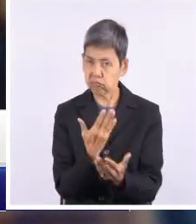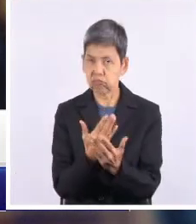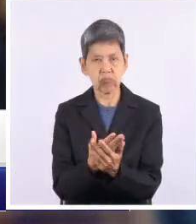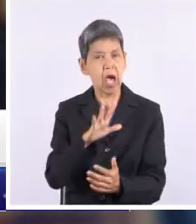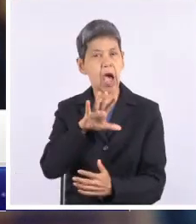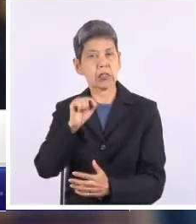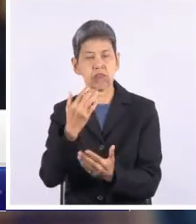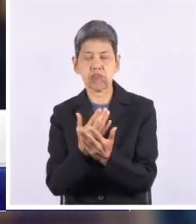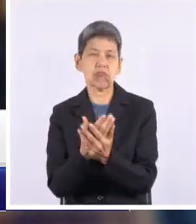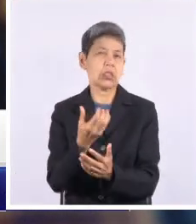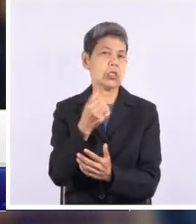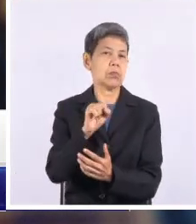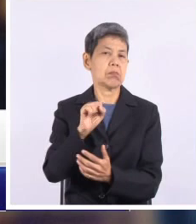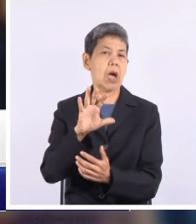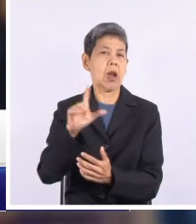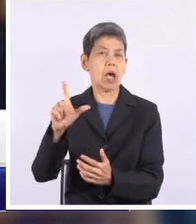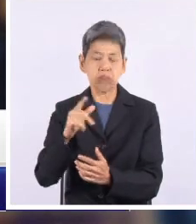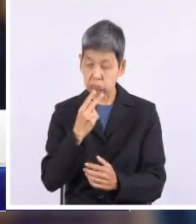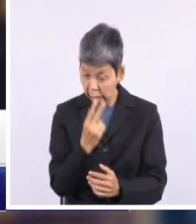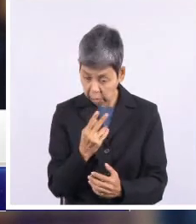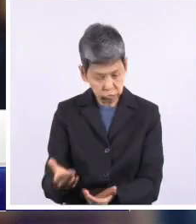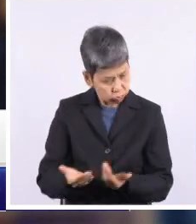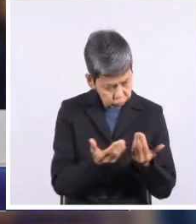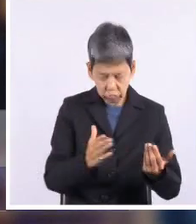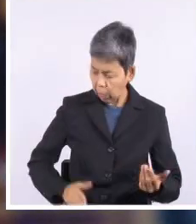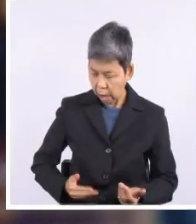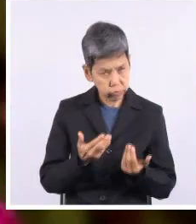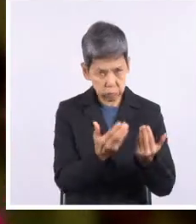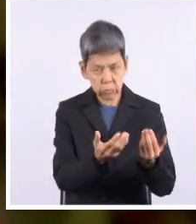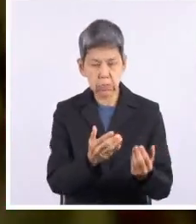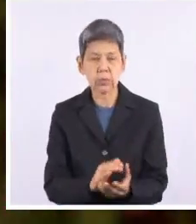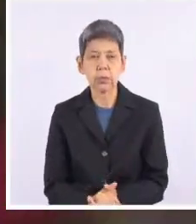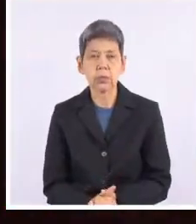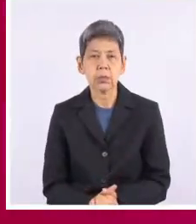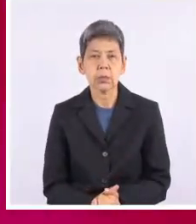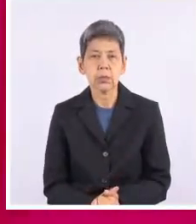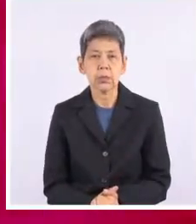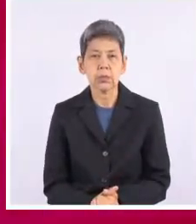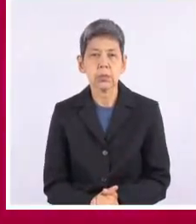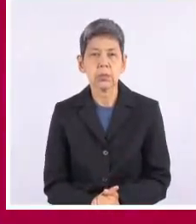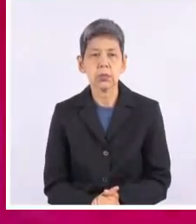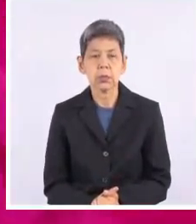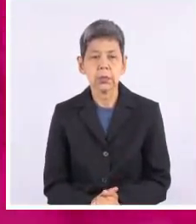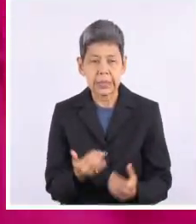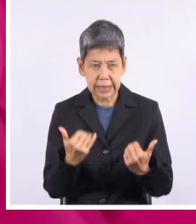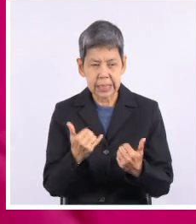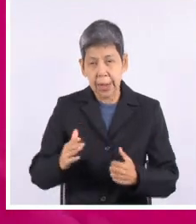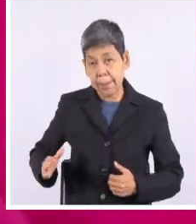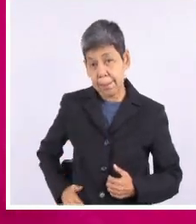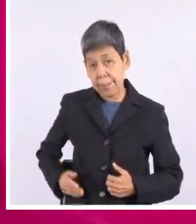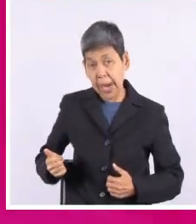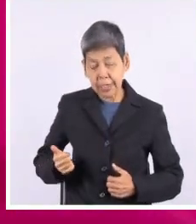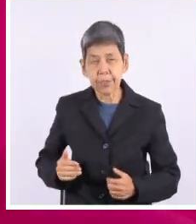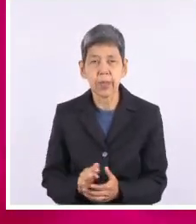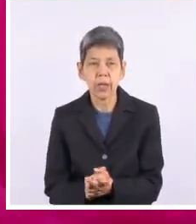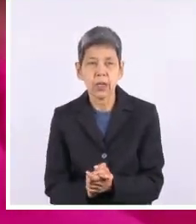ประมาณ 15ล้านบาทนะครับให้กับผู้ที่นำสุนัขมาคืนเธอได้ครับแต่หลังจากที่สุนัขพันธุ์ French